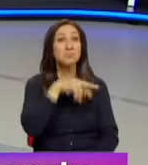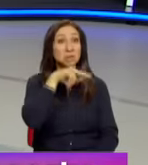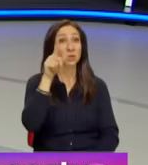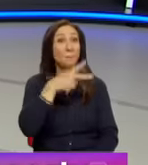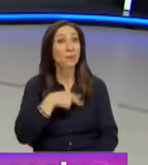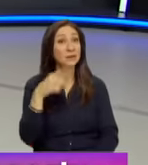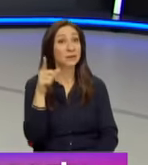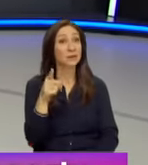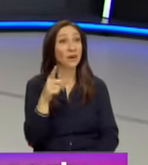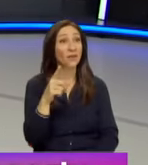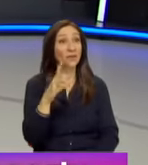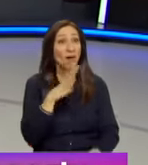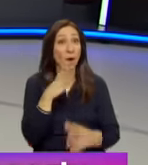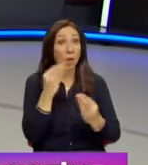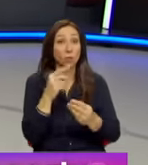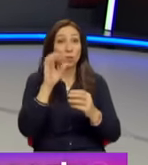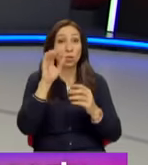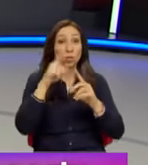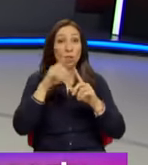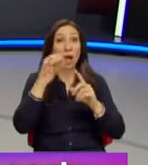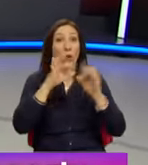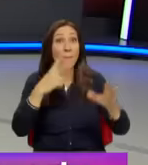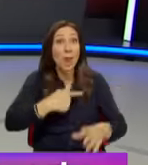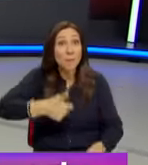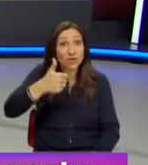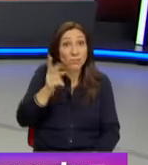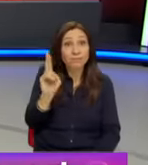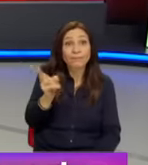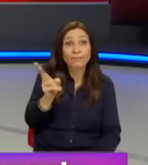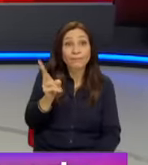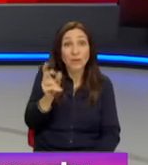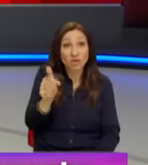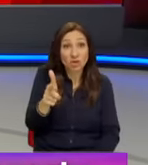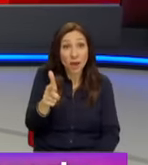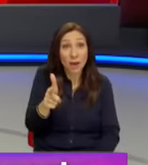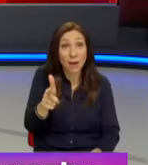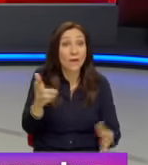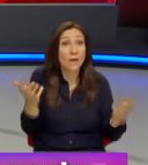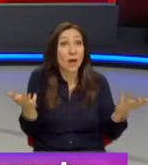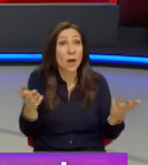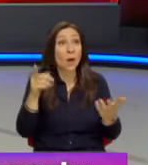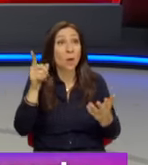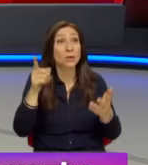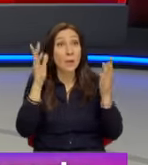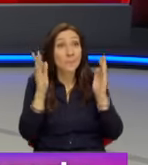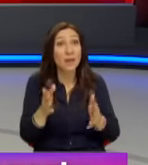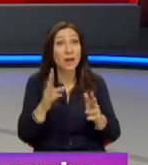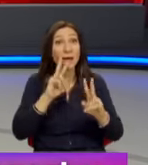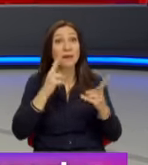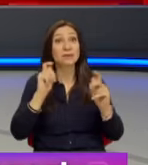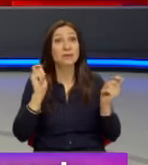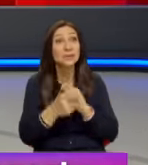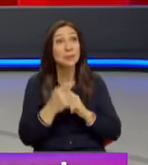Keçiören Belediyesi mevcutta Turgut Altınok'un belediye başkanı olduğu ilçe ve orada da renk